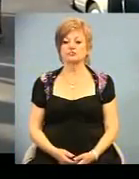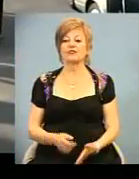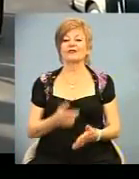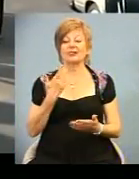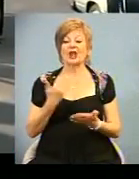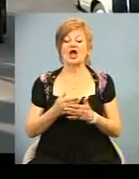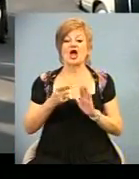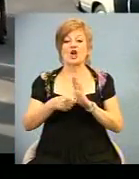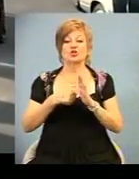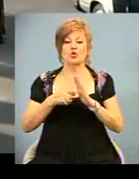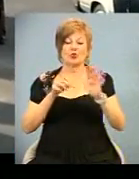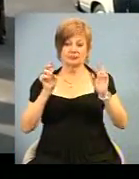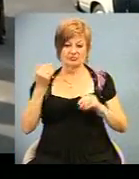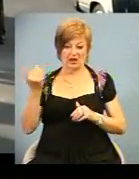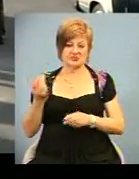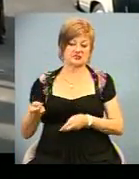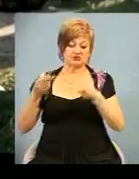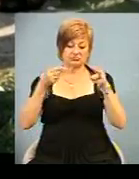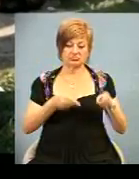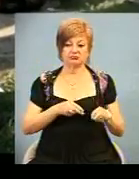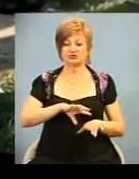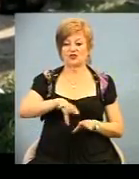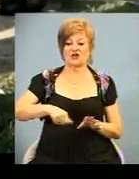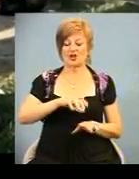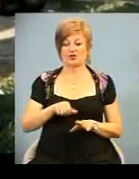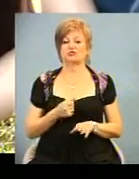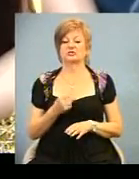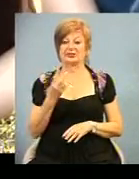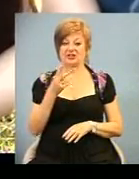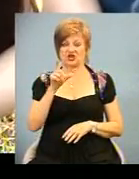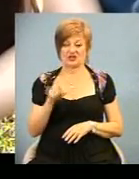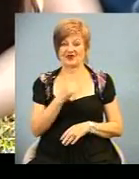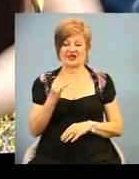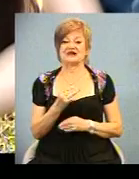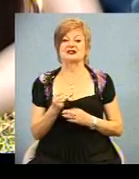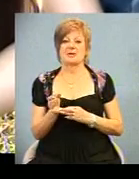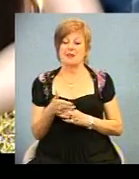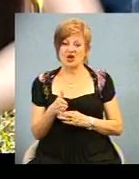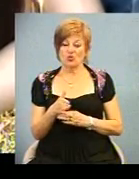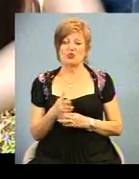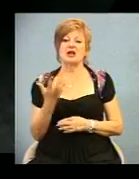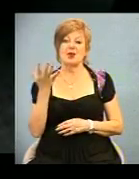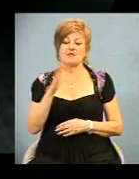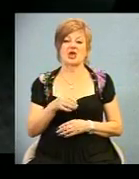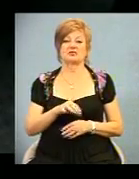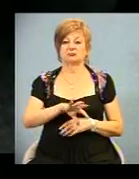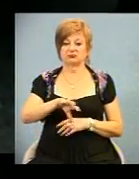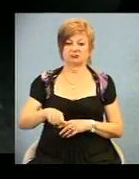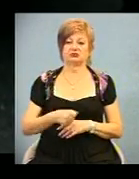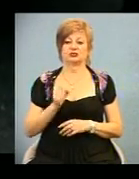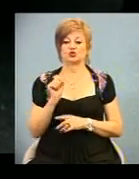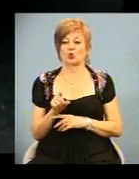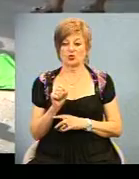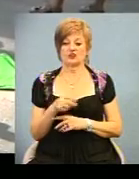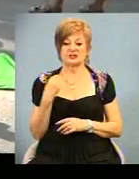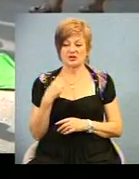Гастролери з Донбасу полювали за золотими прикрасами. 3 жителів Маріуполя підозрюються у скоєнні 5 пограбувань у різних районах Запоріжжя